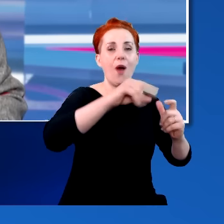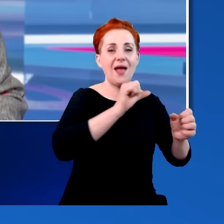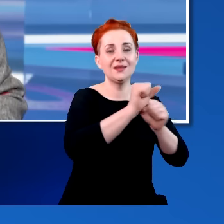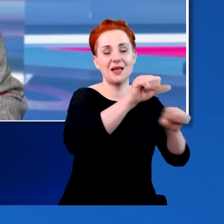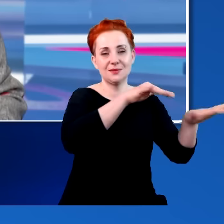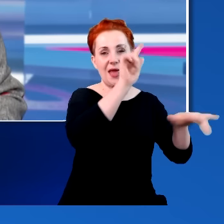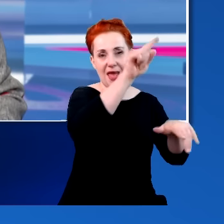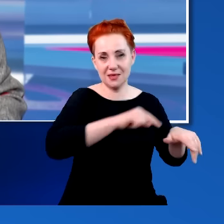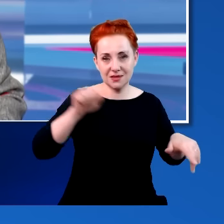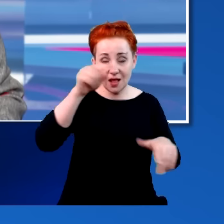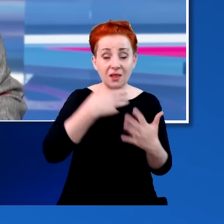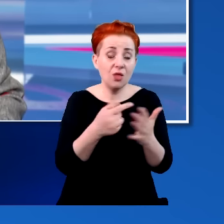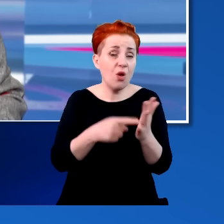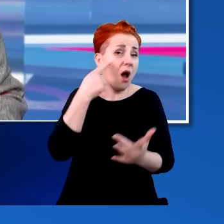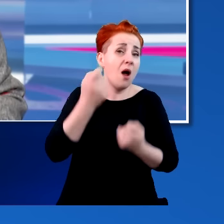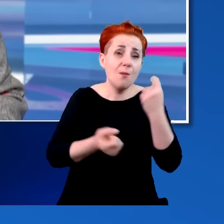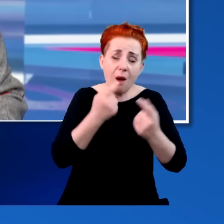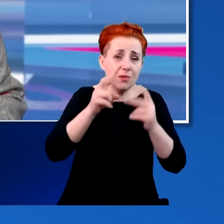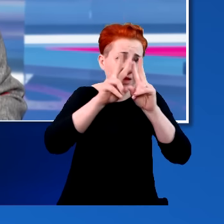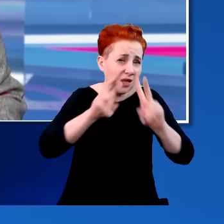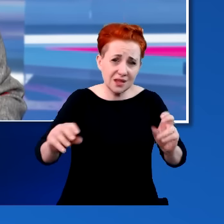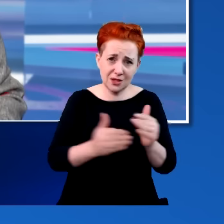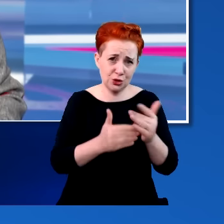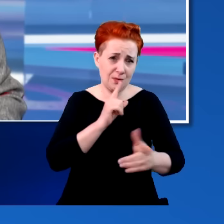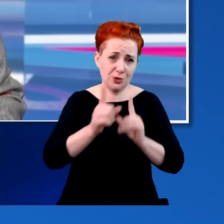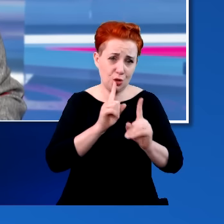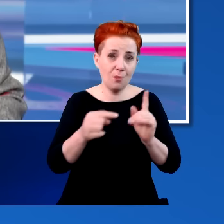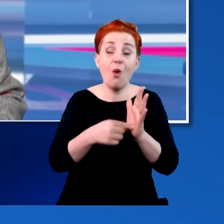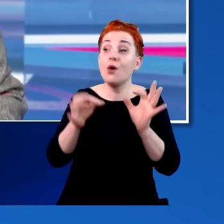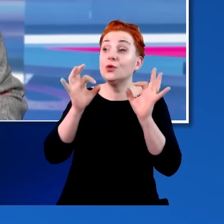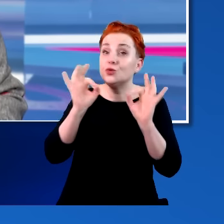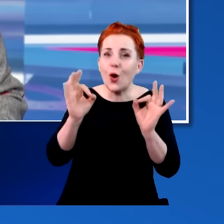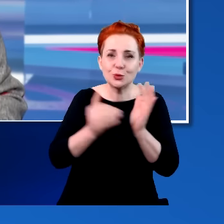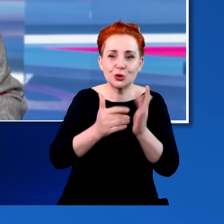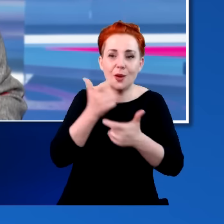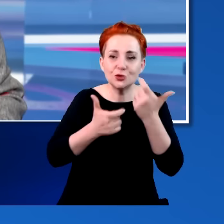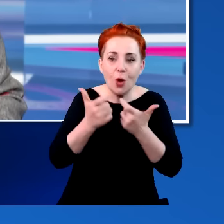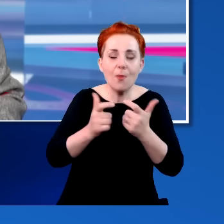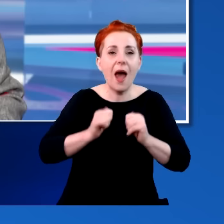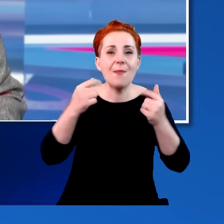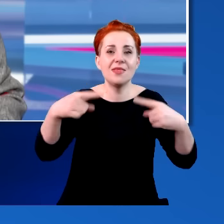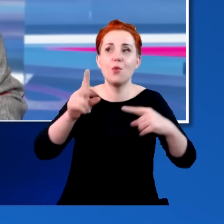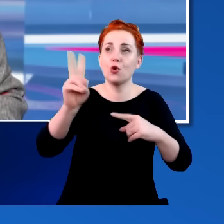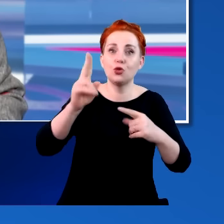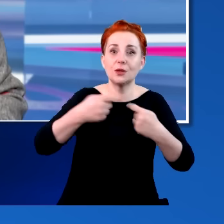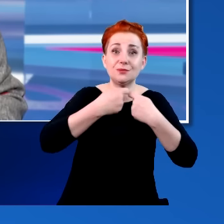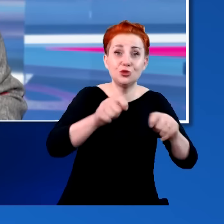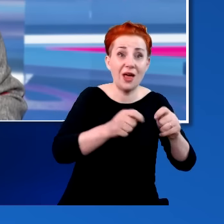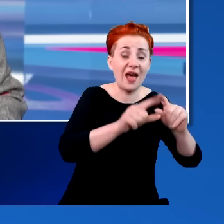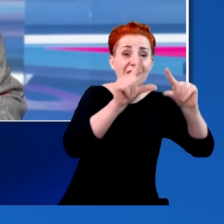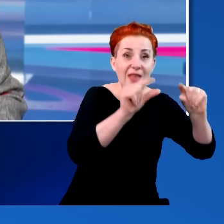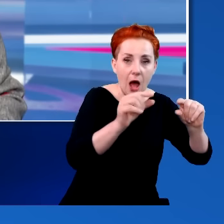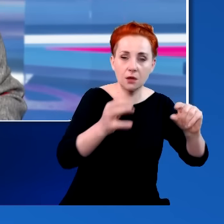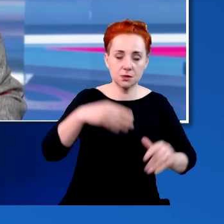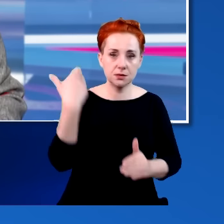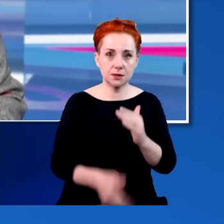pomysłów, który trzeba rozważyć. Też rozmawiam o tym z rolnikami. Oni mówią, że trzeba to dobrze zrobić, żeby nie było tak, że ci, co sprzedali po niższych cenach, teraz stracą na tym, że